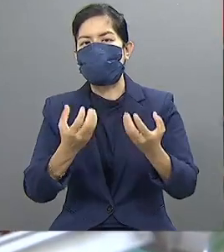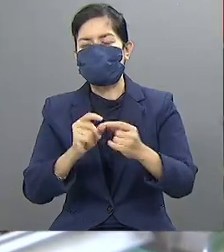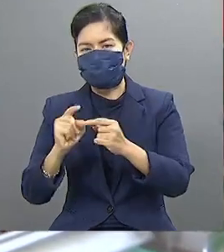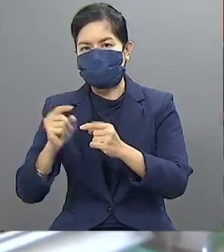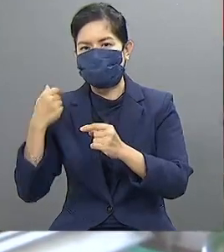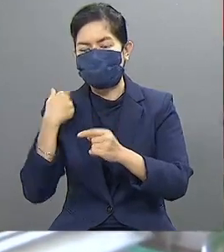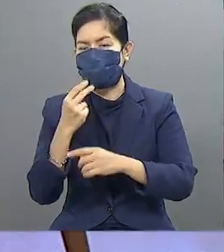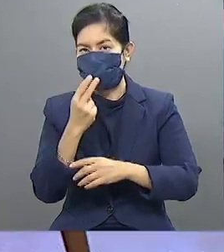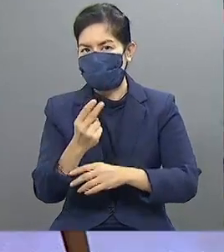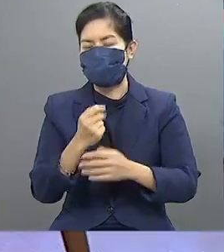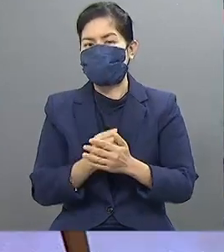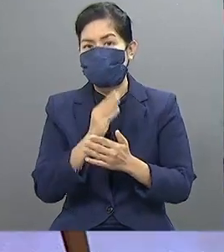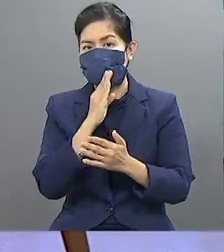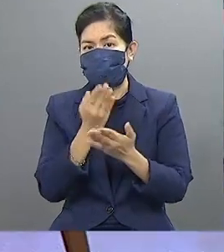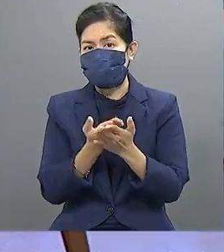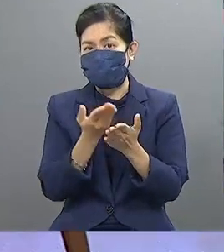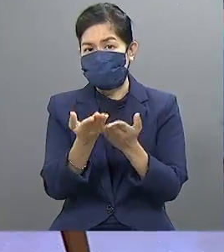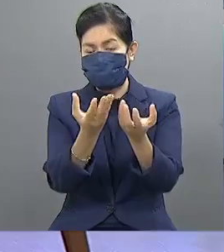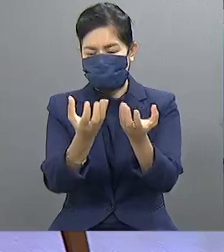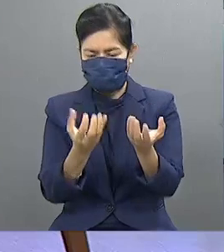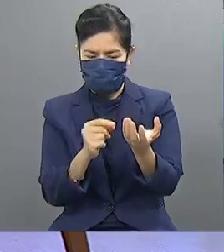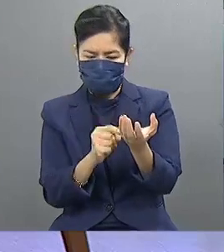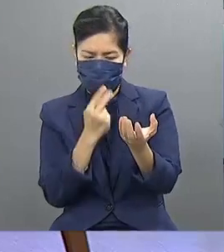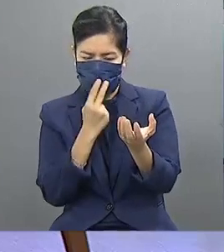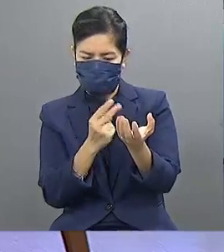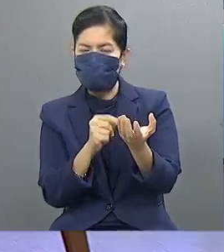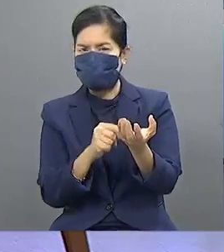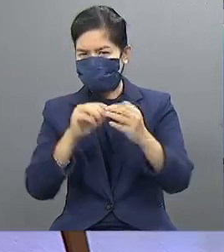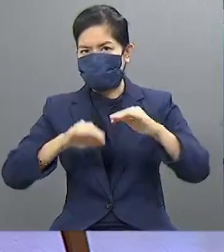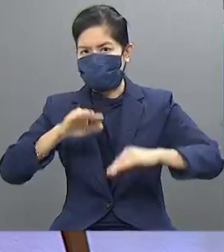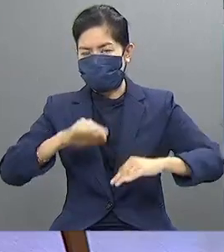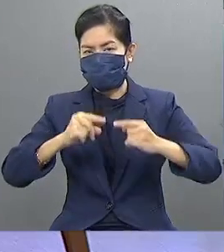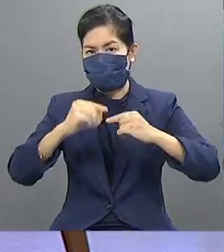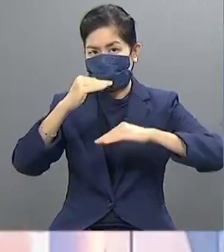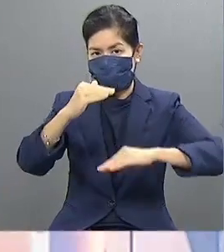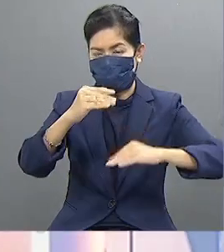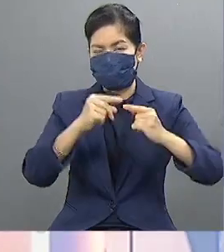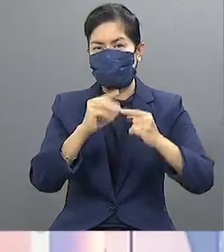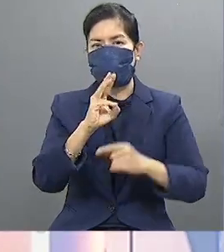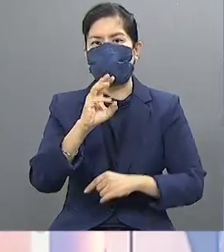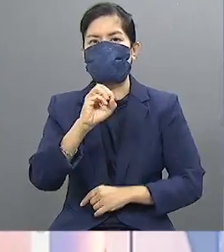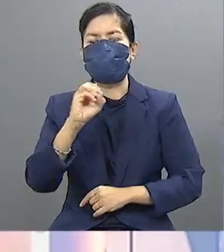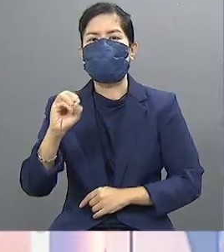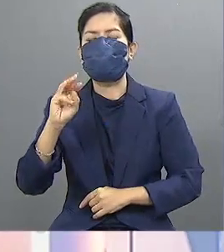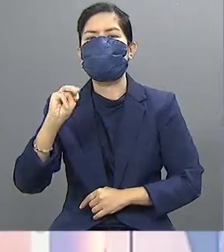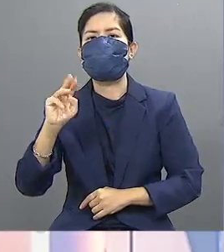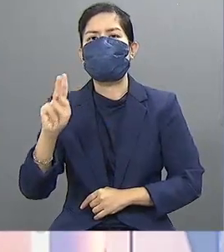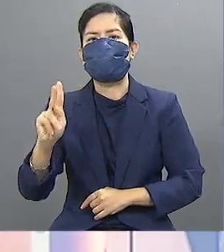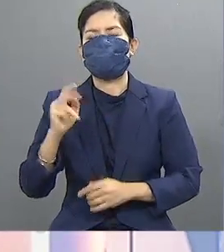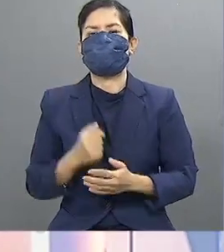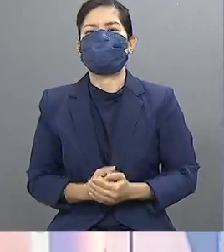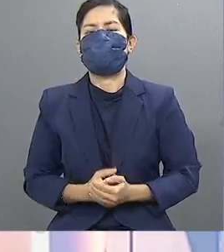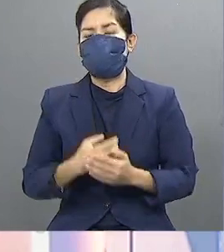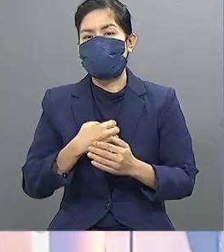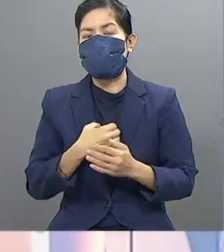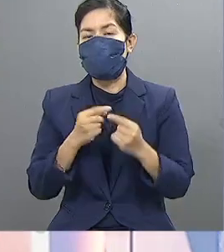เลือกซื้อสินค้าก็หยิบมาดูนิดนึงอย่าให้เกิน600มิลลิกรัมนะคะเอาละค่ะคุณหมอคะสุดท้ายนี้อยากจะให้คุณหมอฝากถึงคุณผู้ชมสักนิดนึงนะคะว่